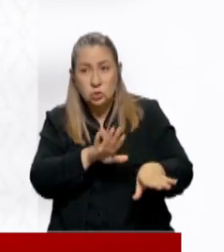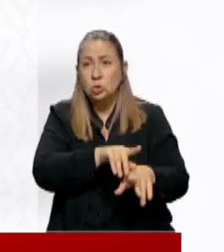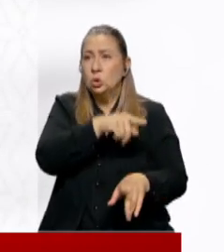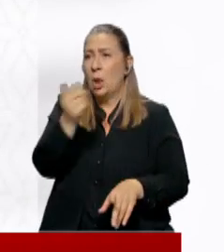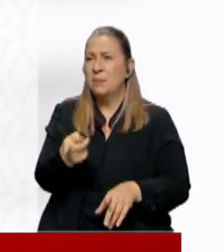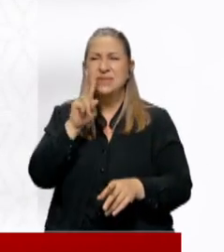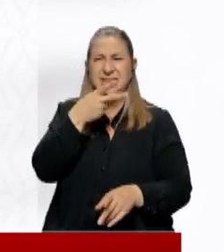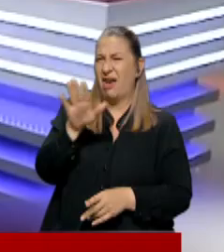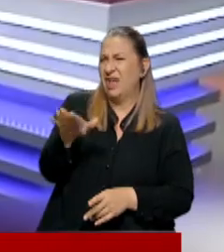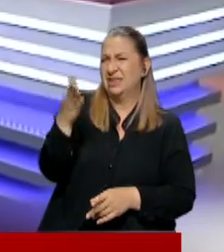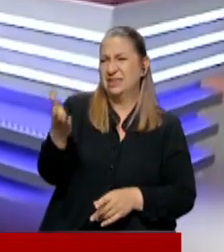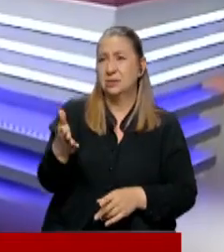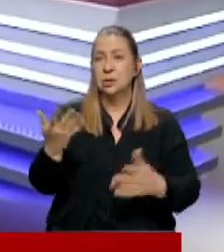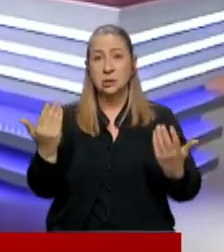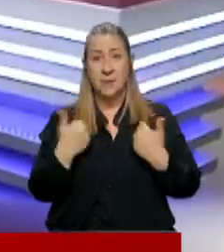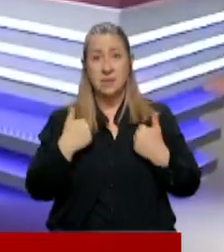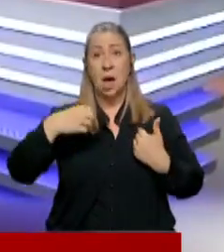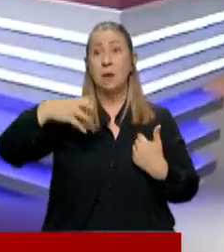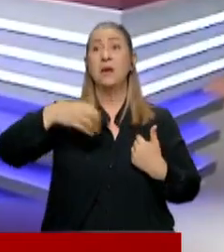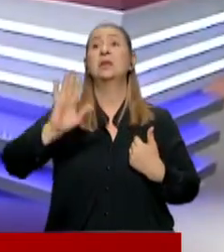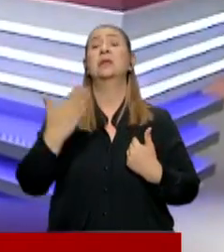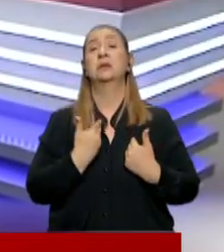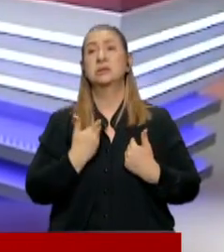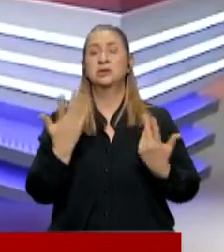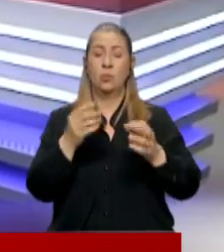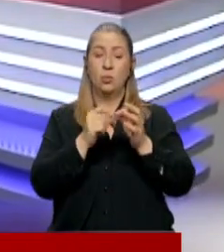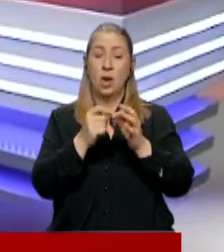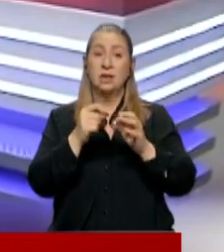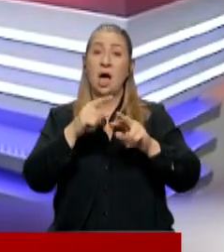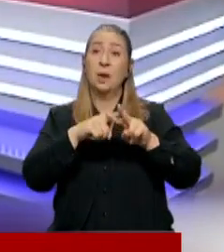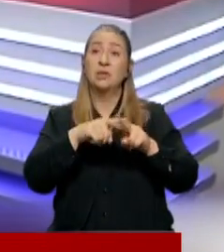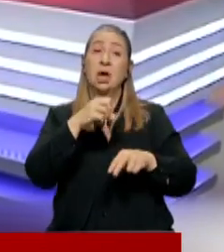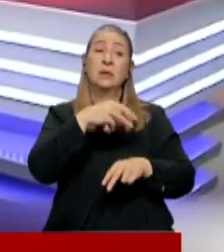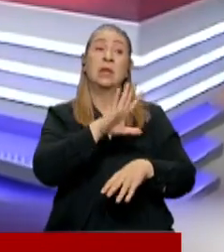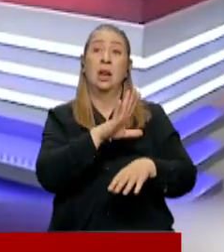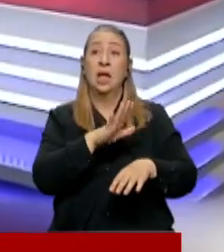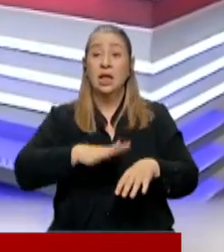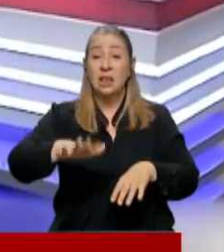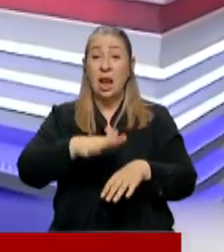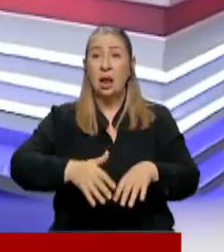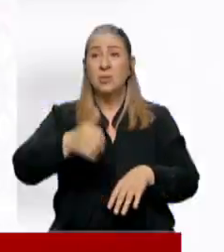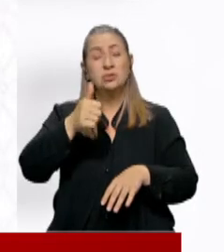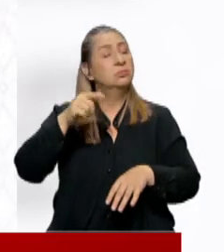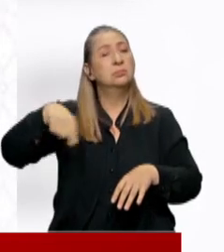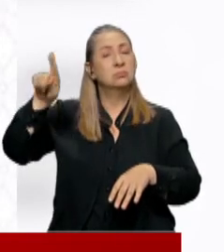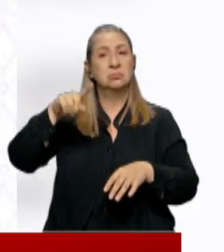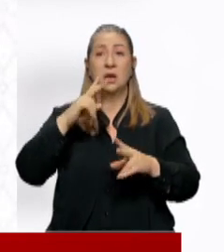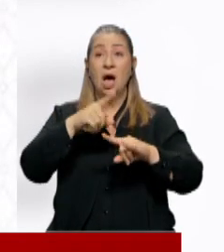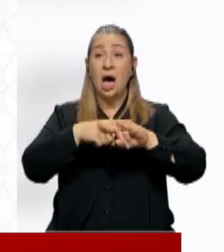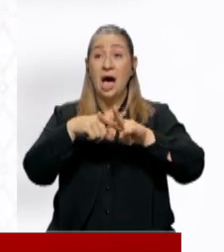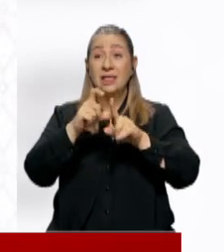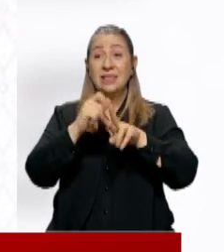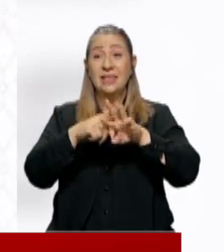sonrakine geçen bir zavallısın. Ya biz AK Partili değiliz ya Bülent Arınç'ın AK Partili değil. Parti genel merkezimiz karar versin. HADEP'te